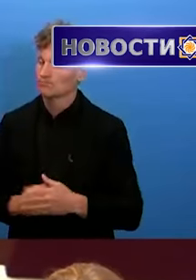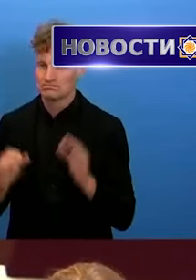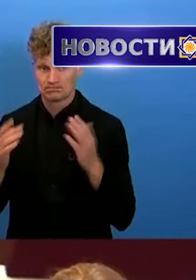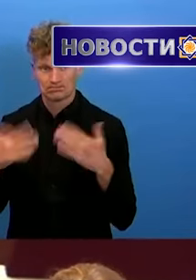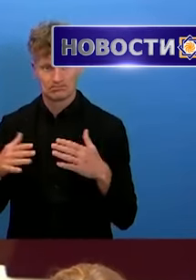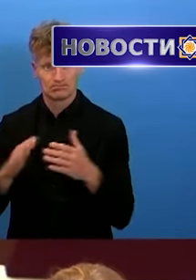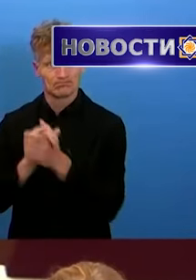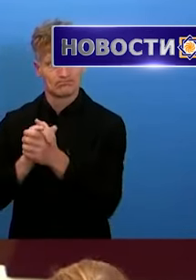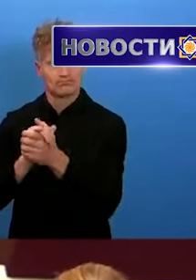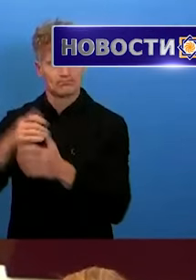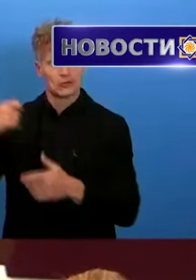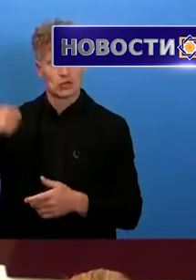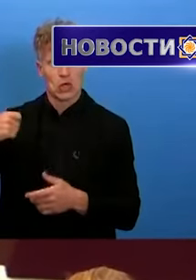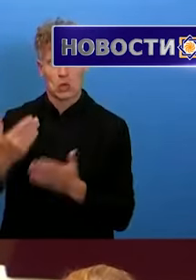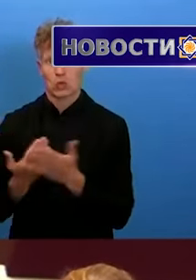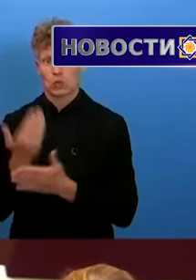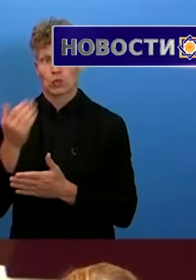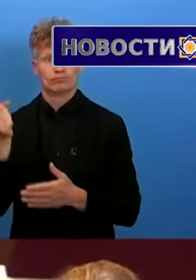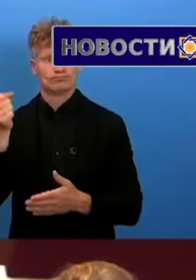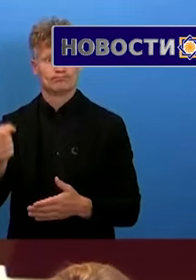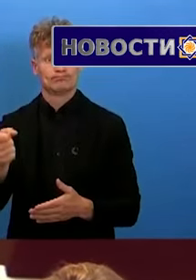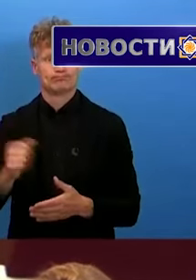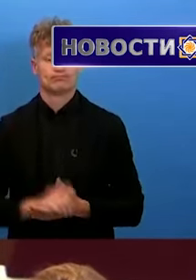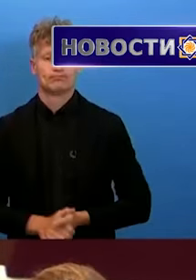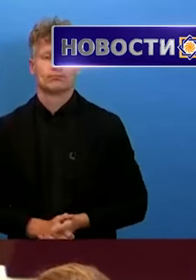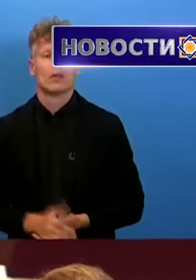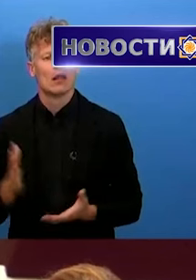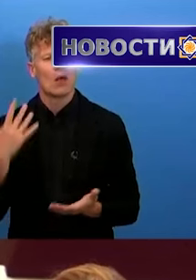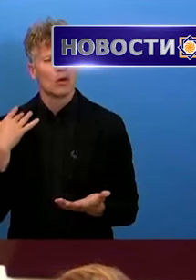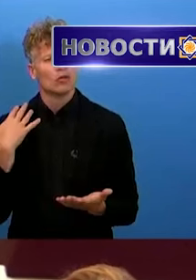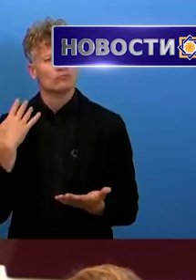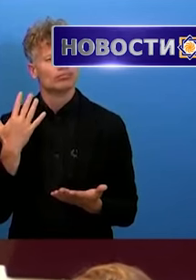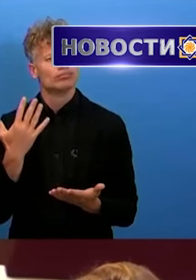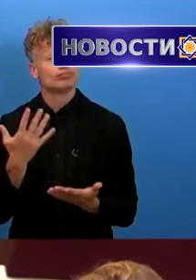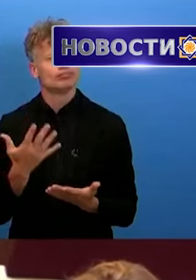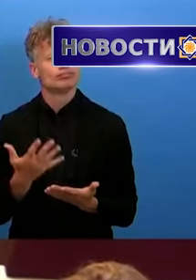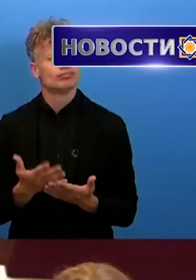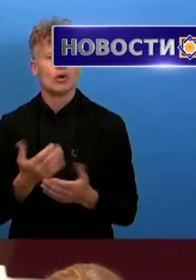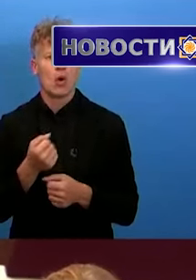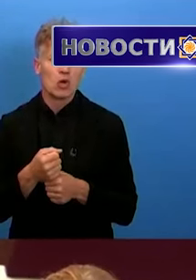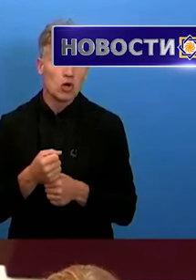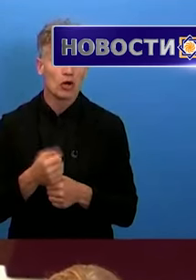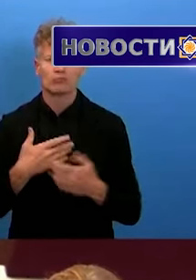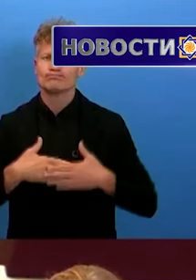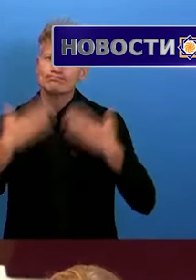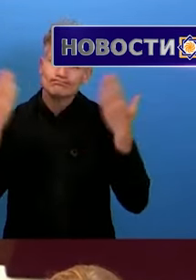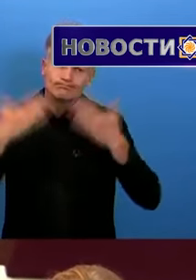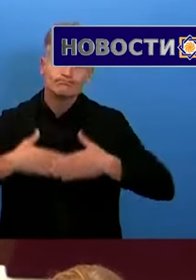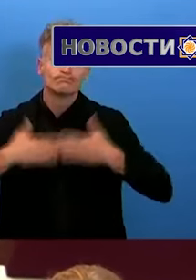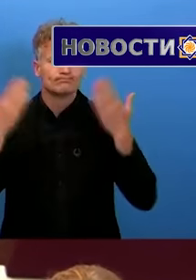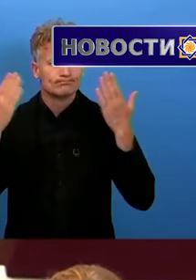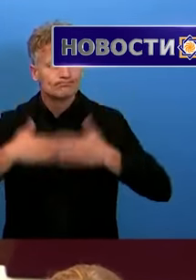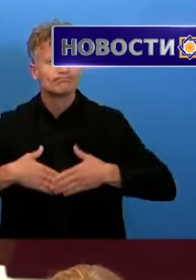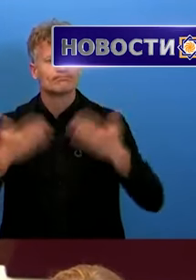тысяч коренных армян Арцаха, отрезанных от мира на 7 месяцев. После блокады 29 сентября 2023 года